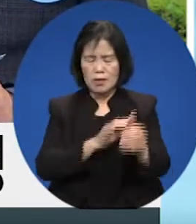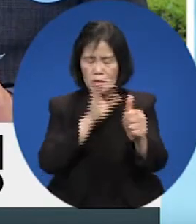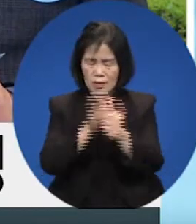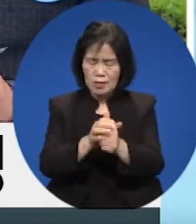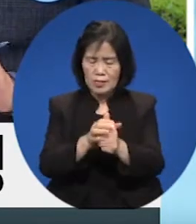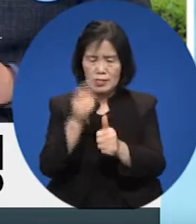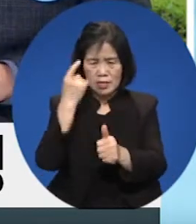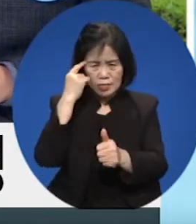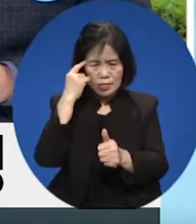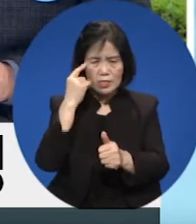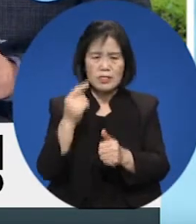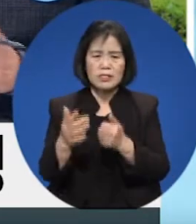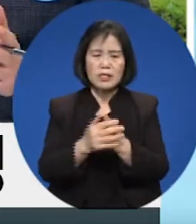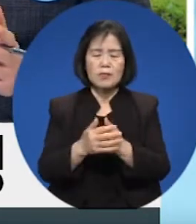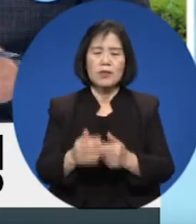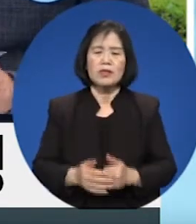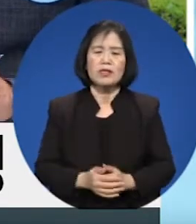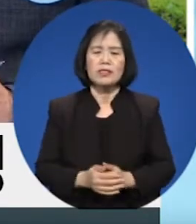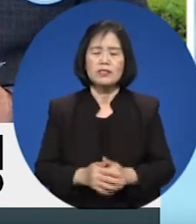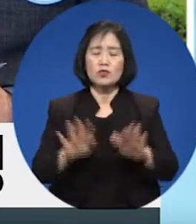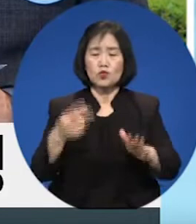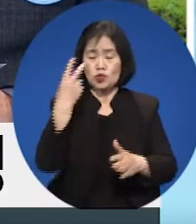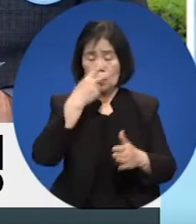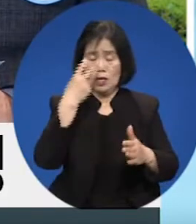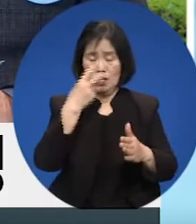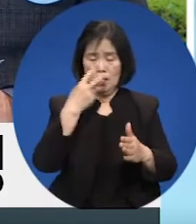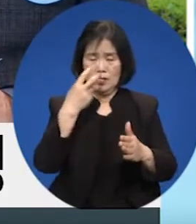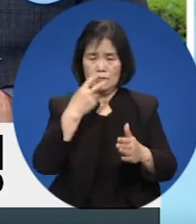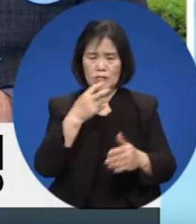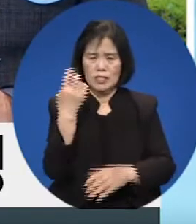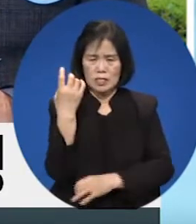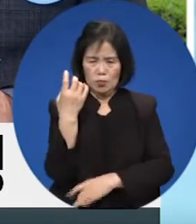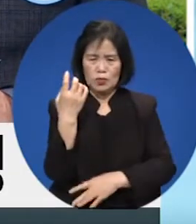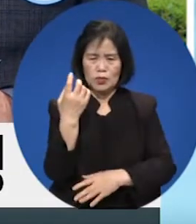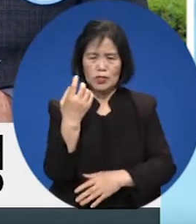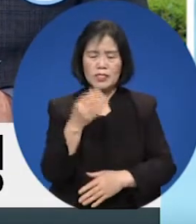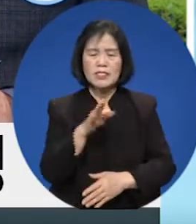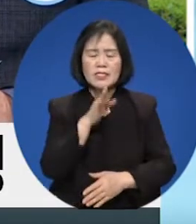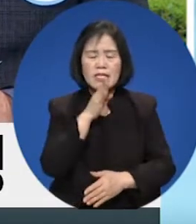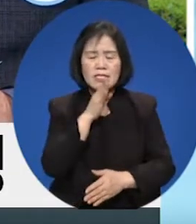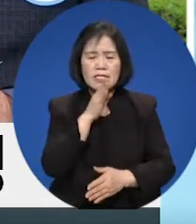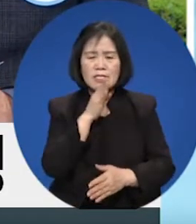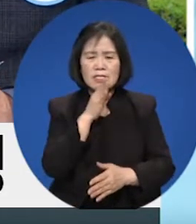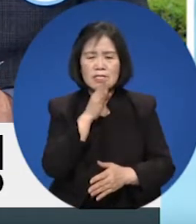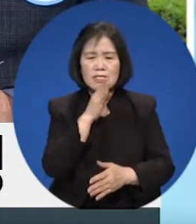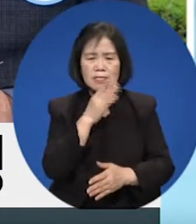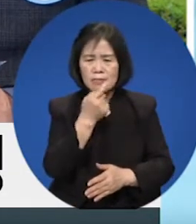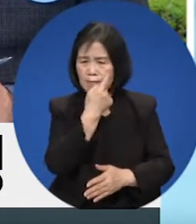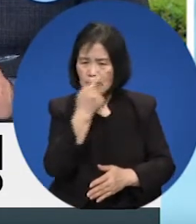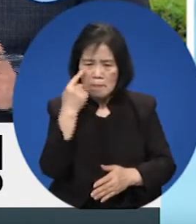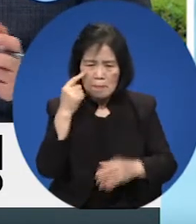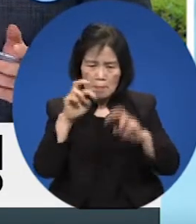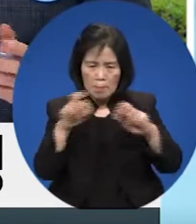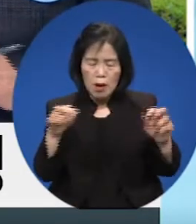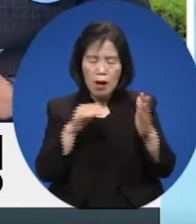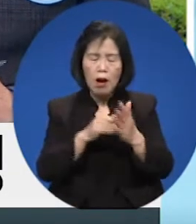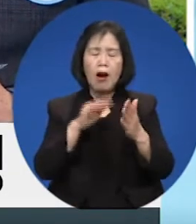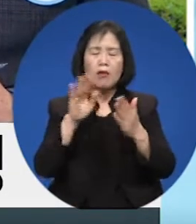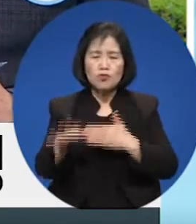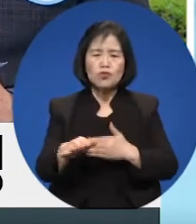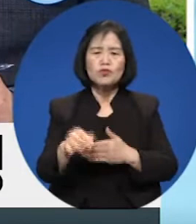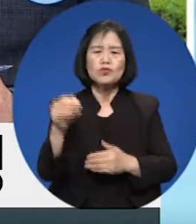이런 부분들을 가야지 뭐 진짜로 기본적인 사실관계 만 내놓고 또 뭐